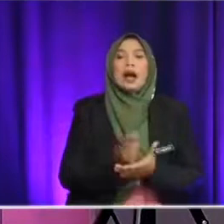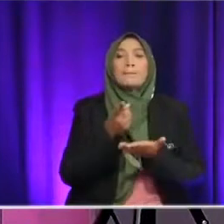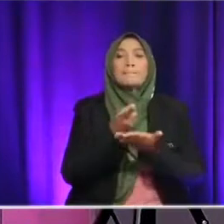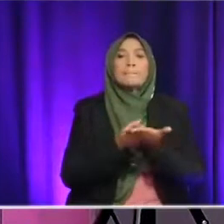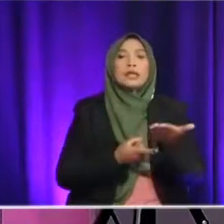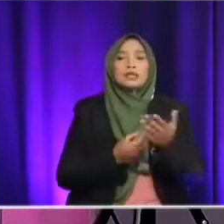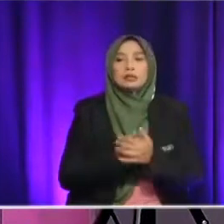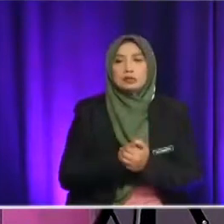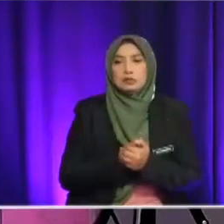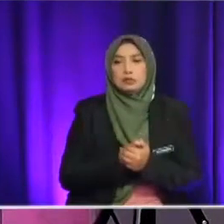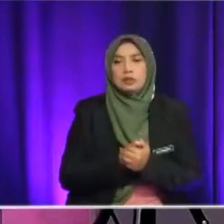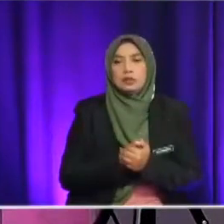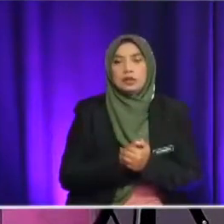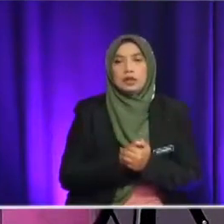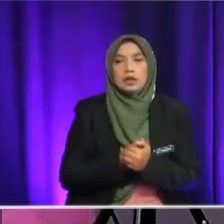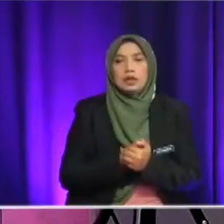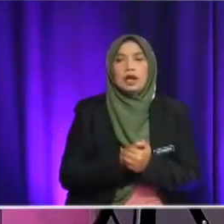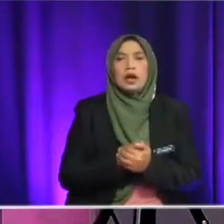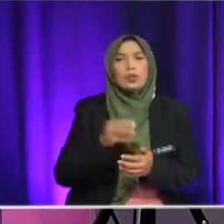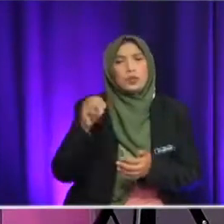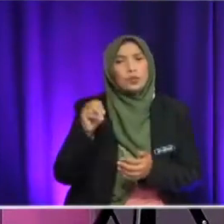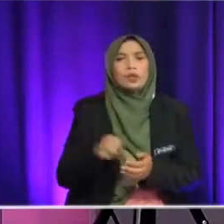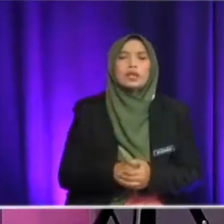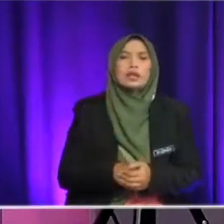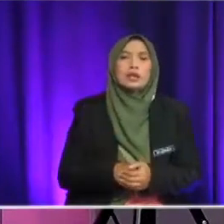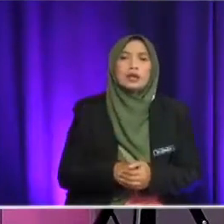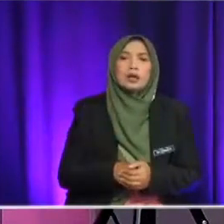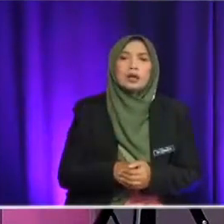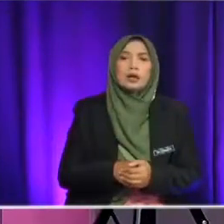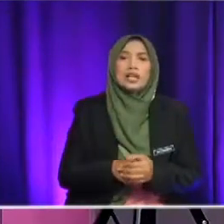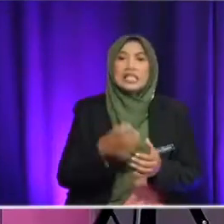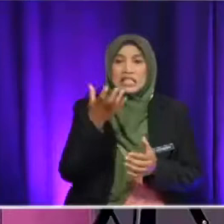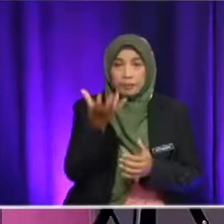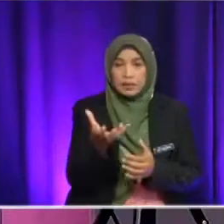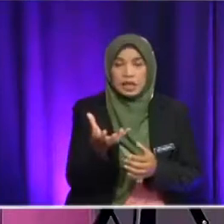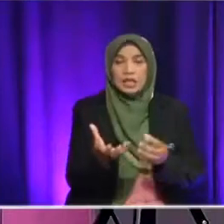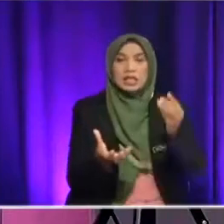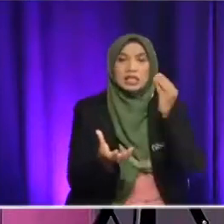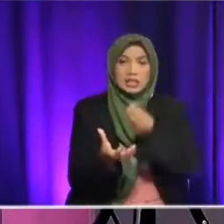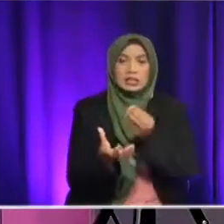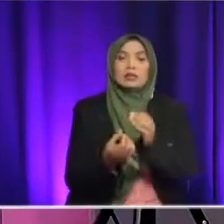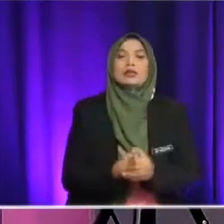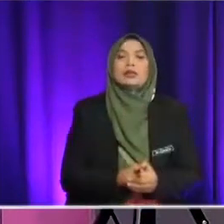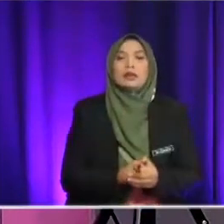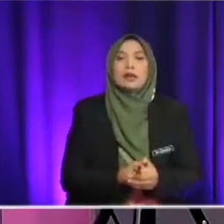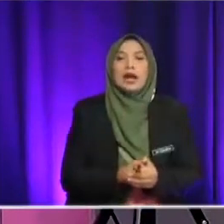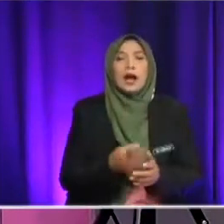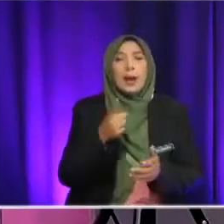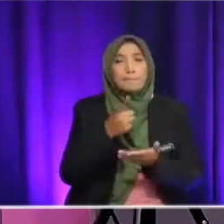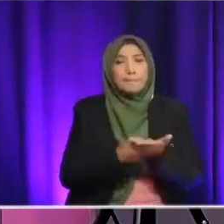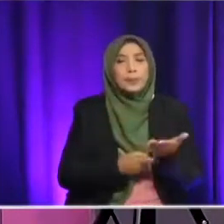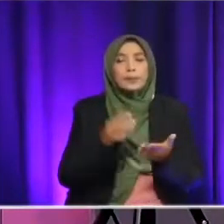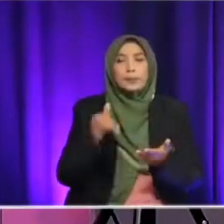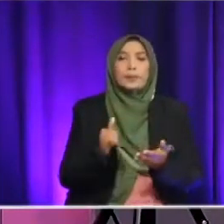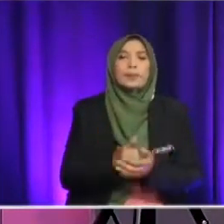sedang dibincangkan. Murid boleh bertanya pada diri sendiri, apakah kesan yang wujud terhadap idea yang